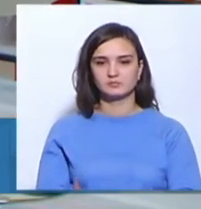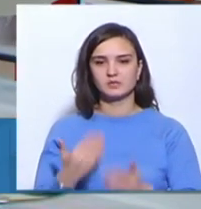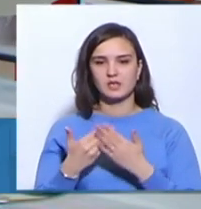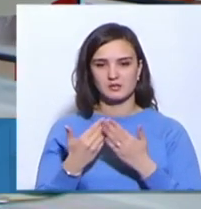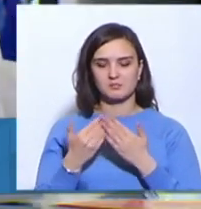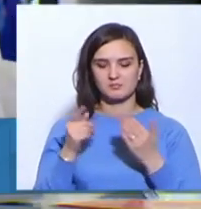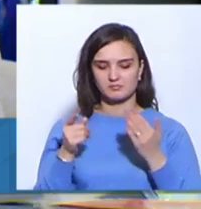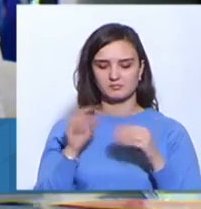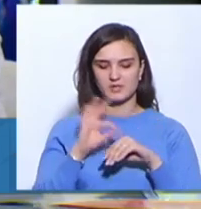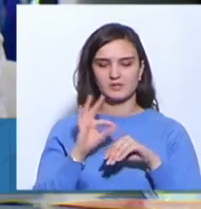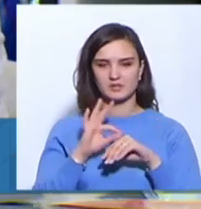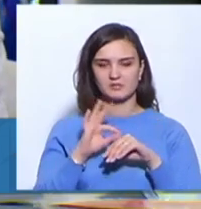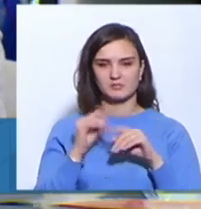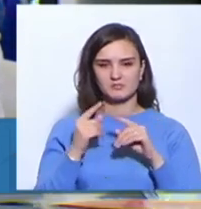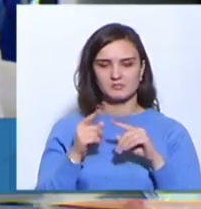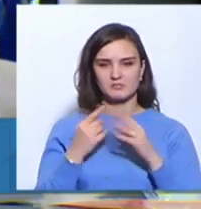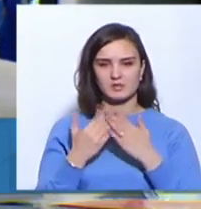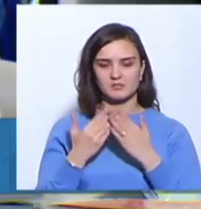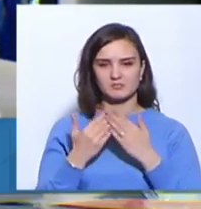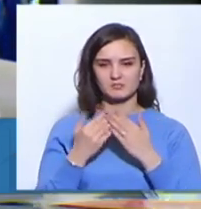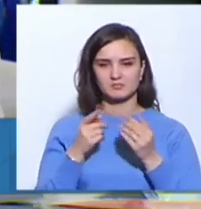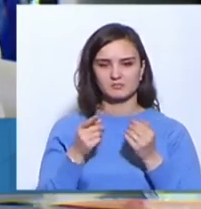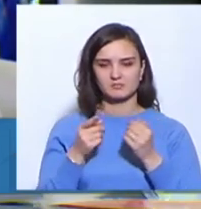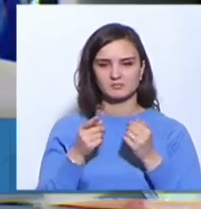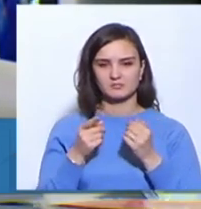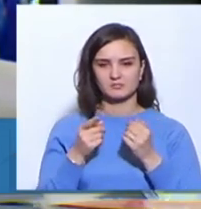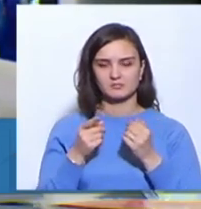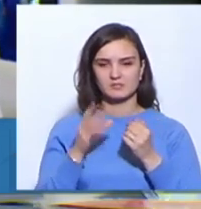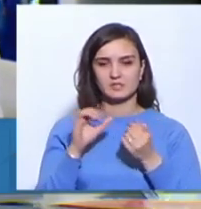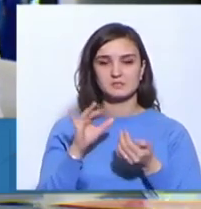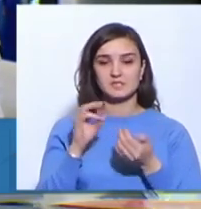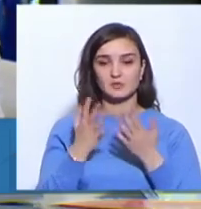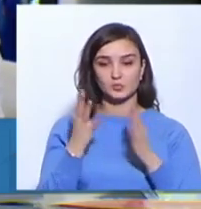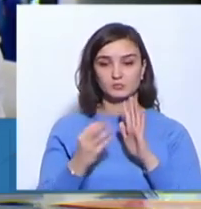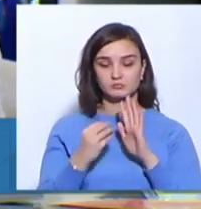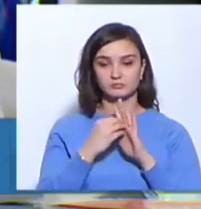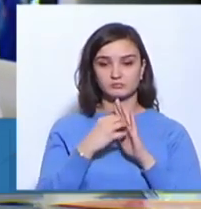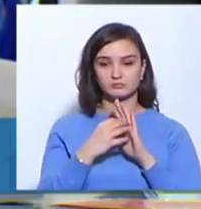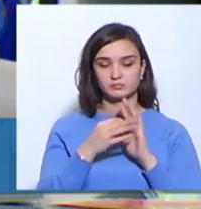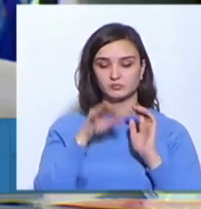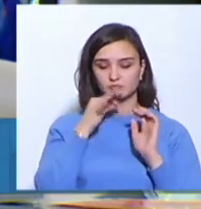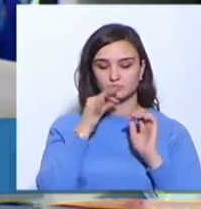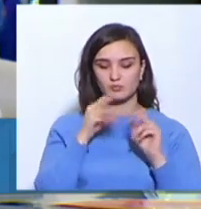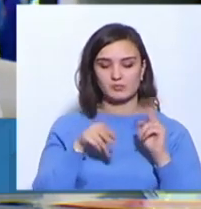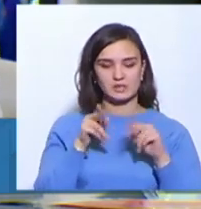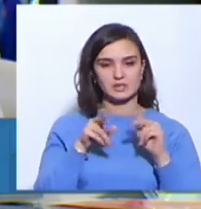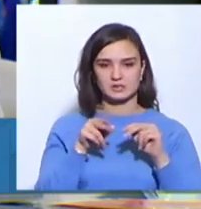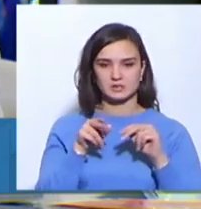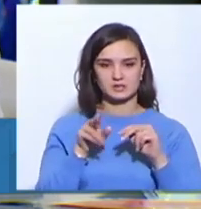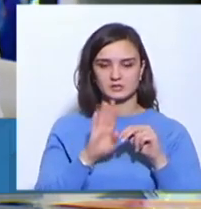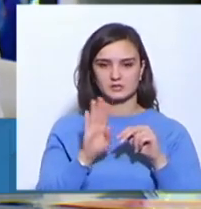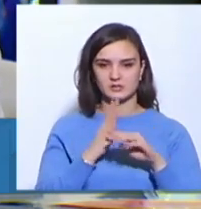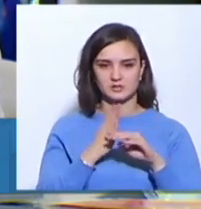დაავადებასთან აქვს საქმე, იმიტომ რომ აქ რო ყოფილიყო რამის სიმსივნური წარმონაქმნის, ორჯერ ოპერაცია, სამჯერ ოპერაცია,